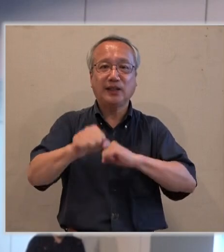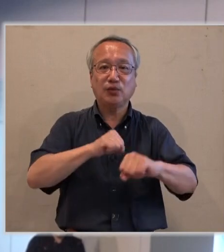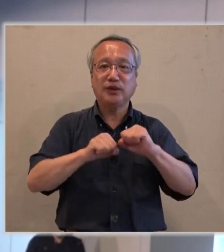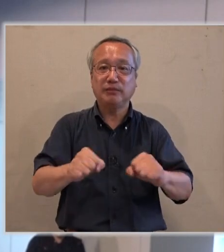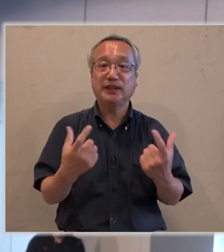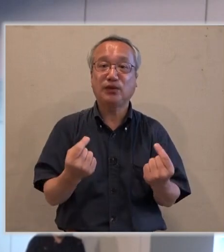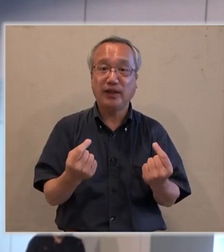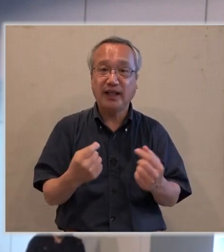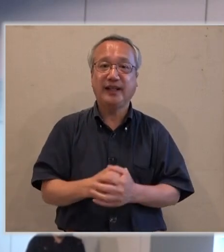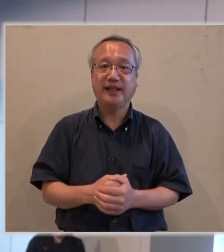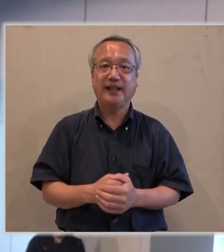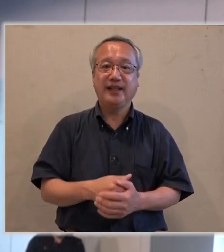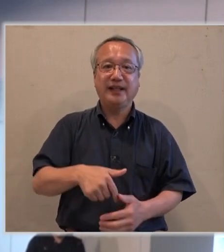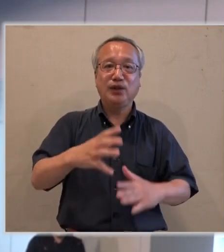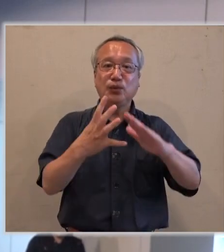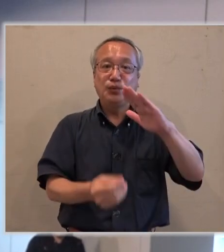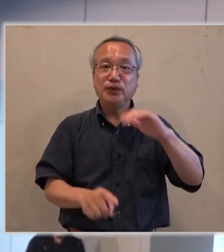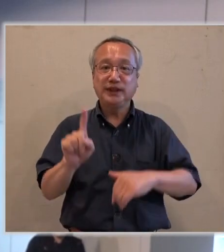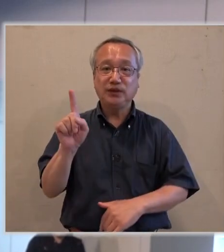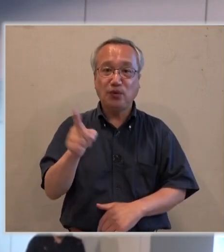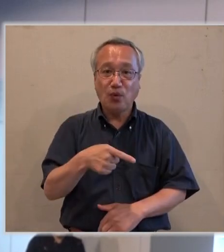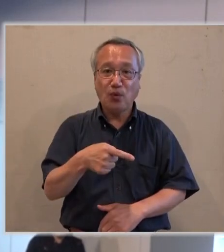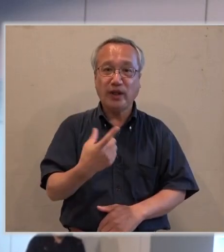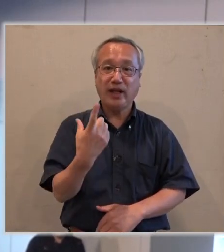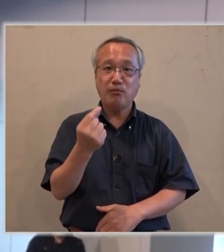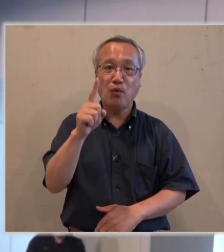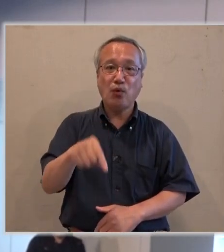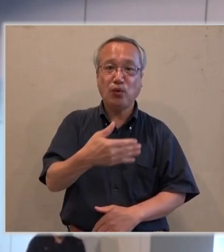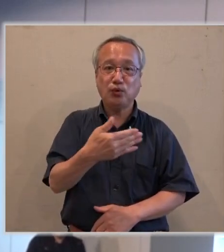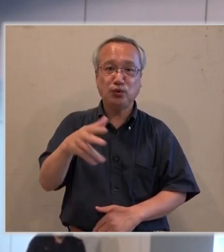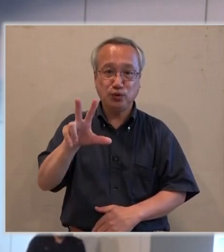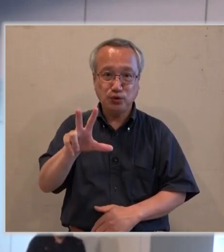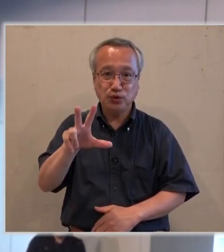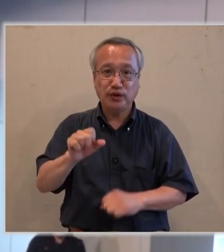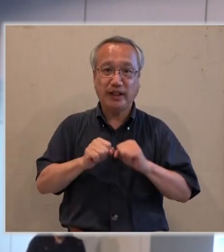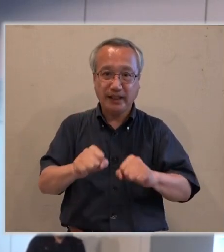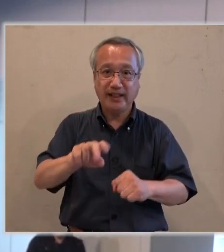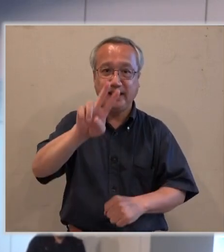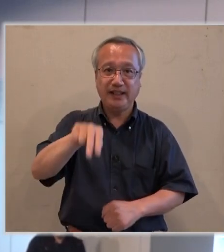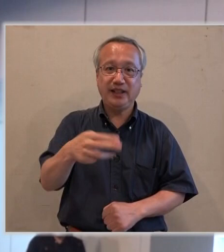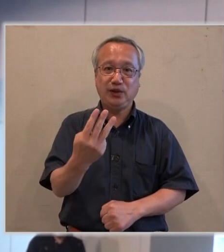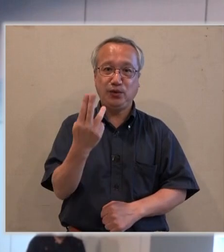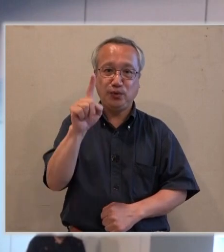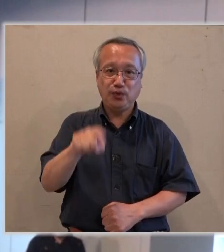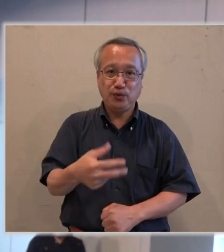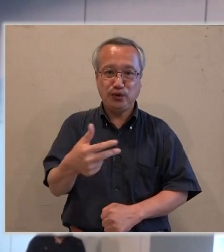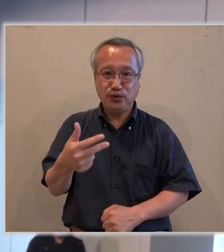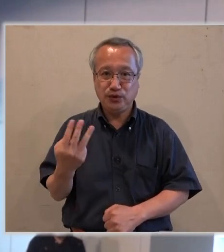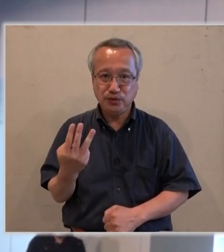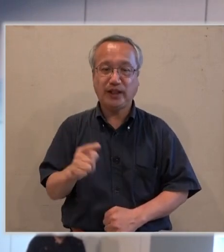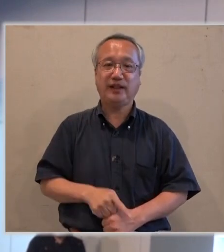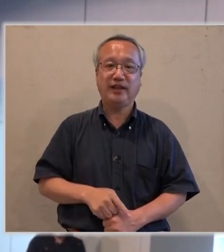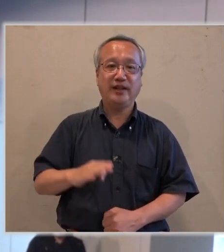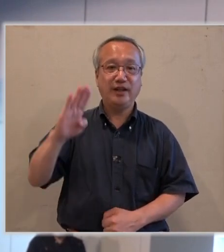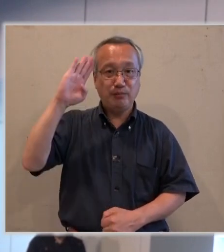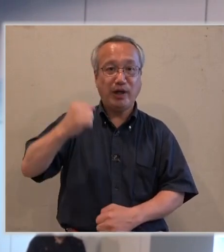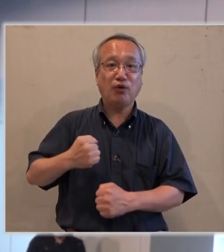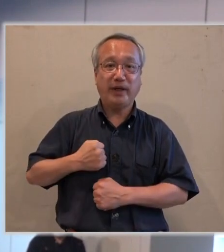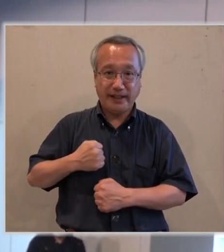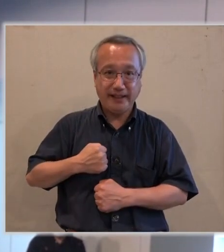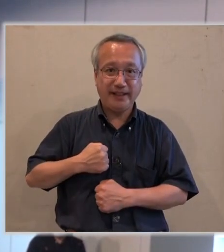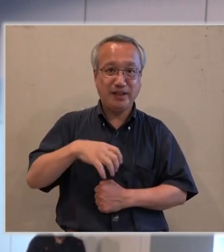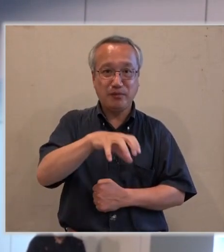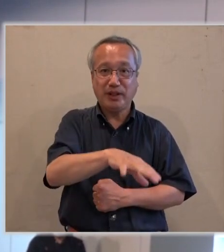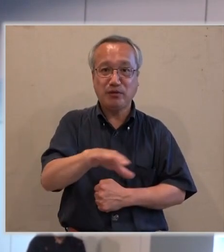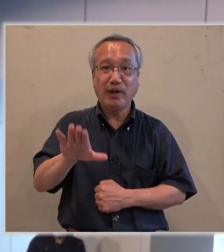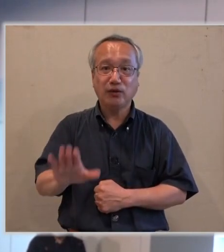ね。あの富士野であのモーグルで会ってみたり、リュージュで会ってみたりとか、まこまないでよスケート、